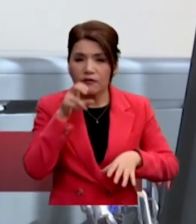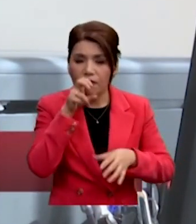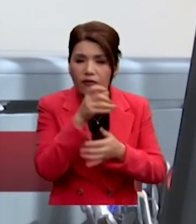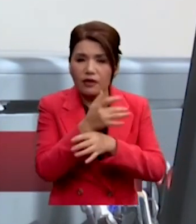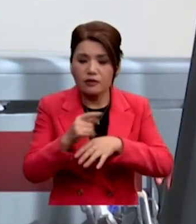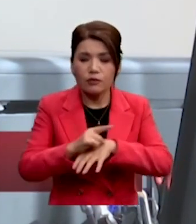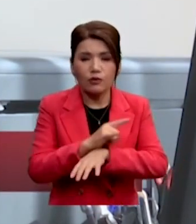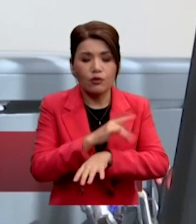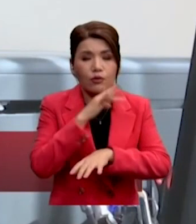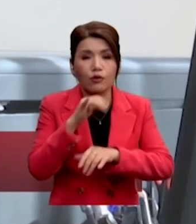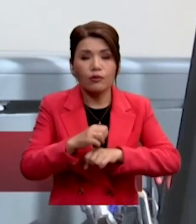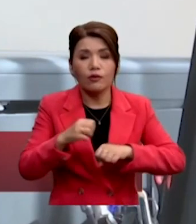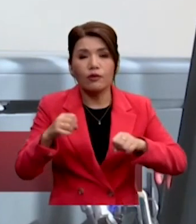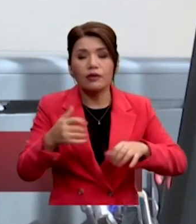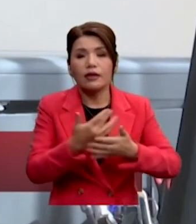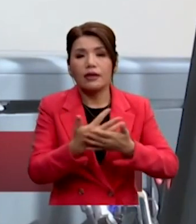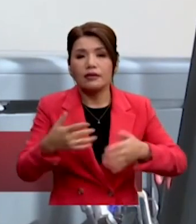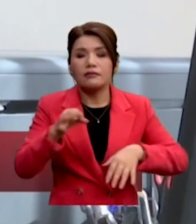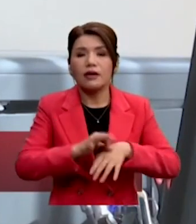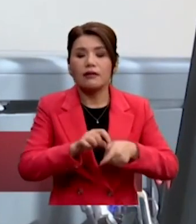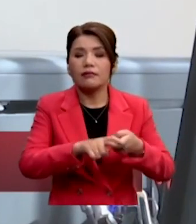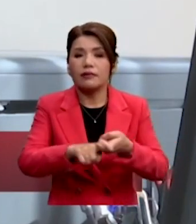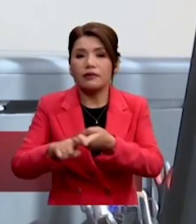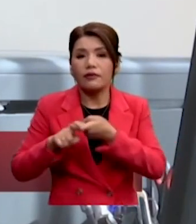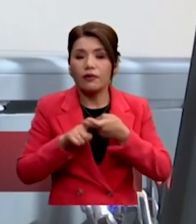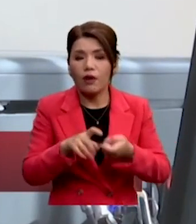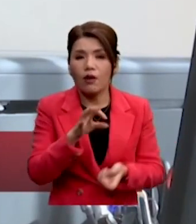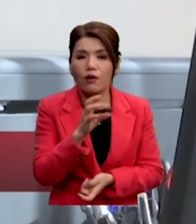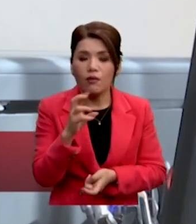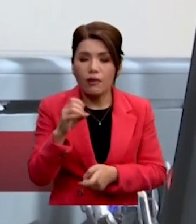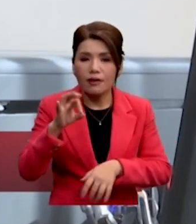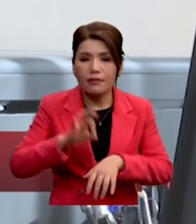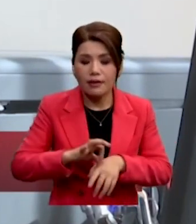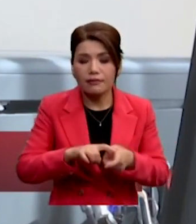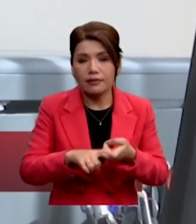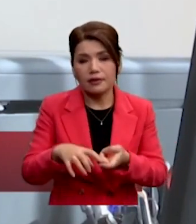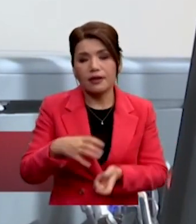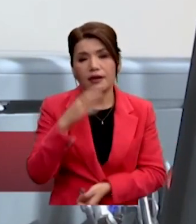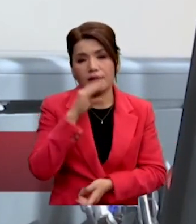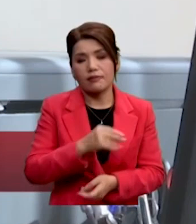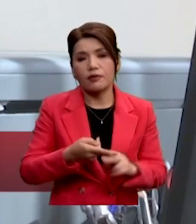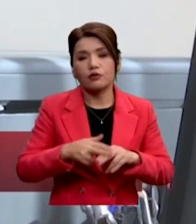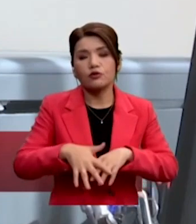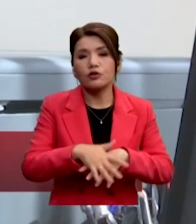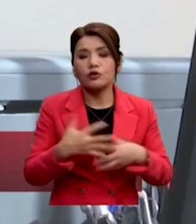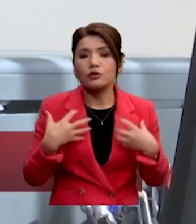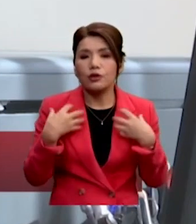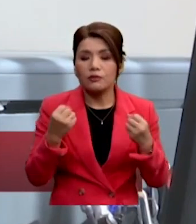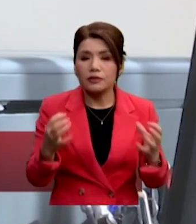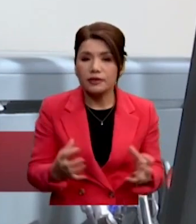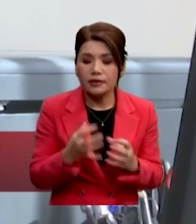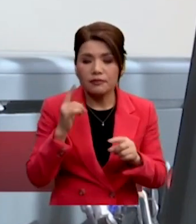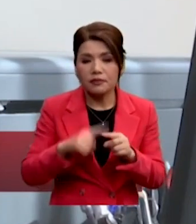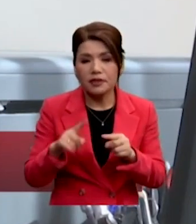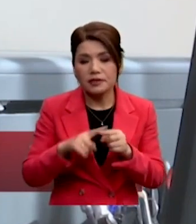тез көбейеді. Сондай-ақ олар түрлі аурудың тасымалдаушысы. Тіпті оба дертіне шалдығу қаупі бар. Сондықтан халықтың денсаулығын ойласақ,